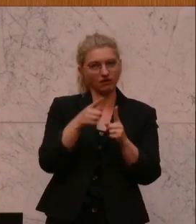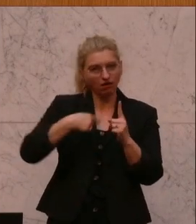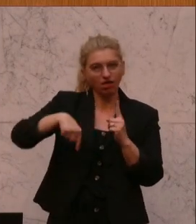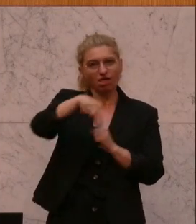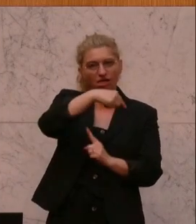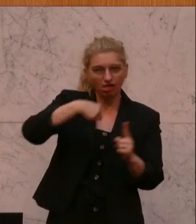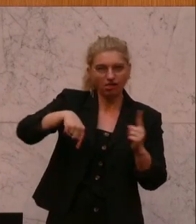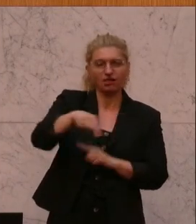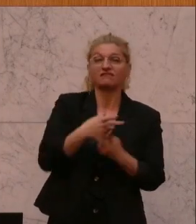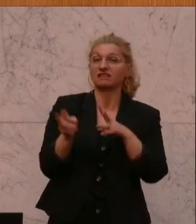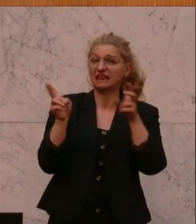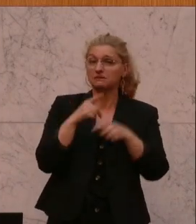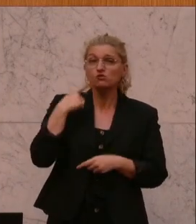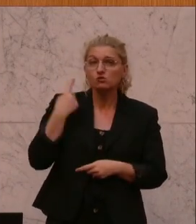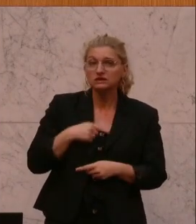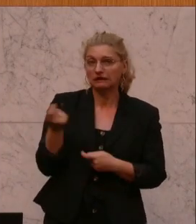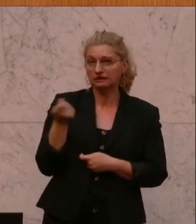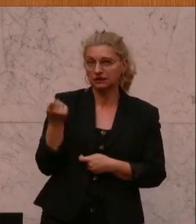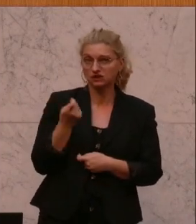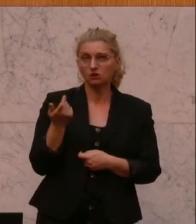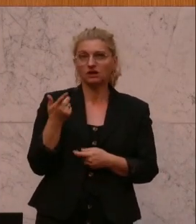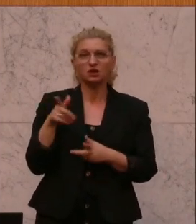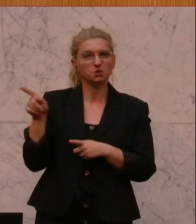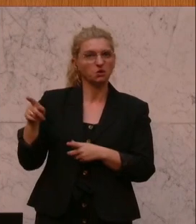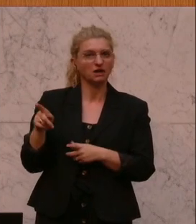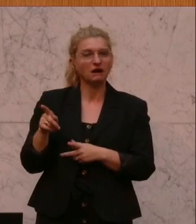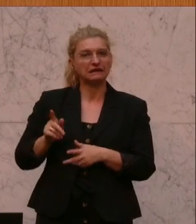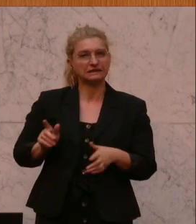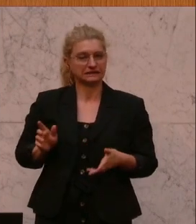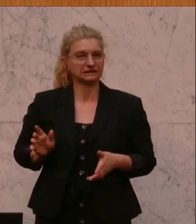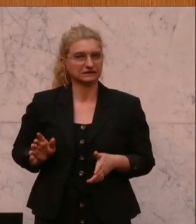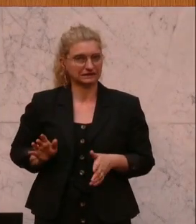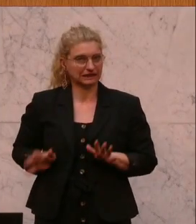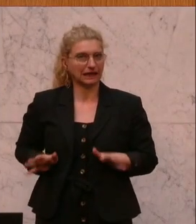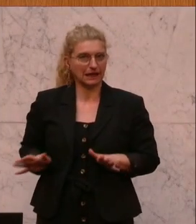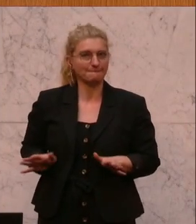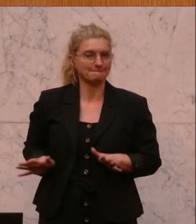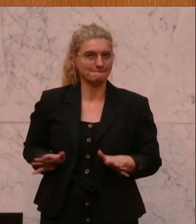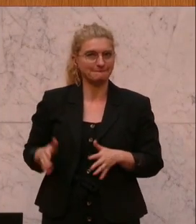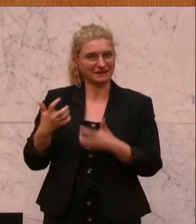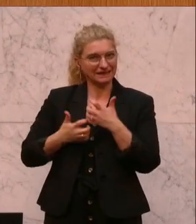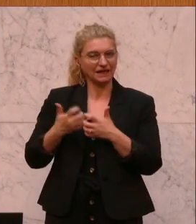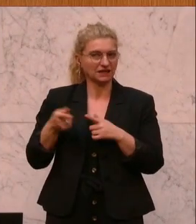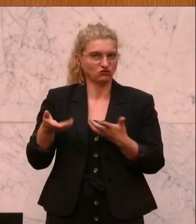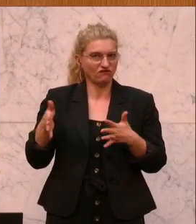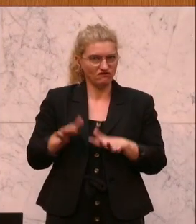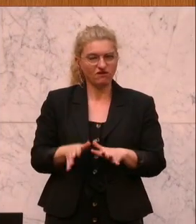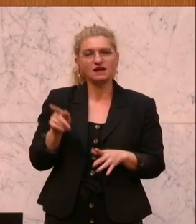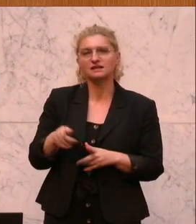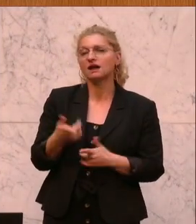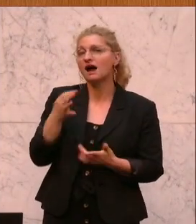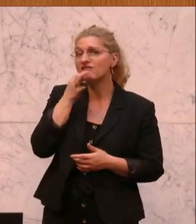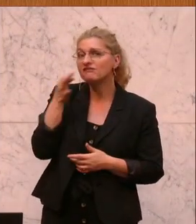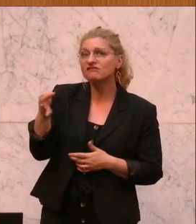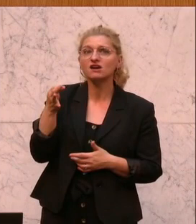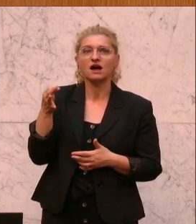es um Russland-Sanktionen geht. Und den Krieg auf der Krim, ist das so ein Fall? Ich habe hier eine Anfrage an den Wirtschaftsminister von